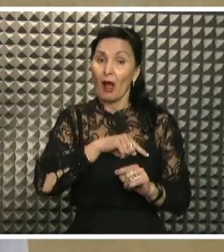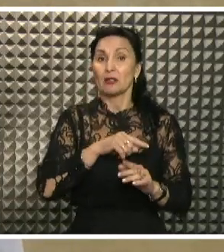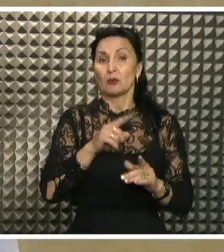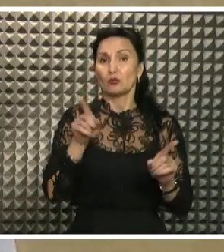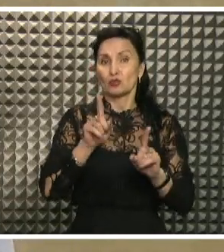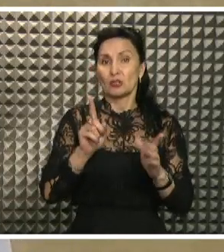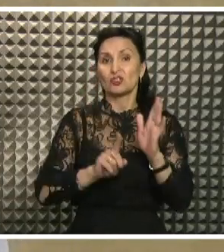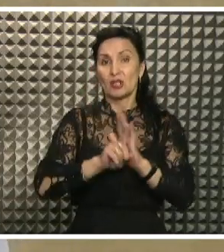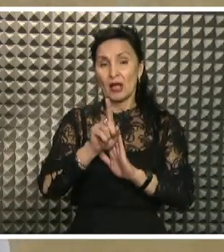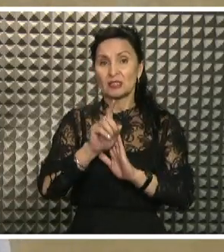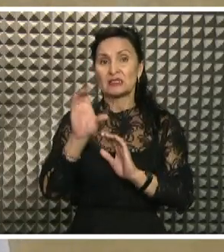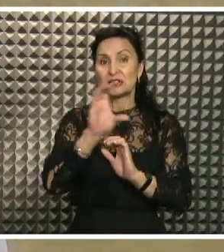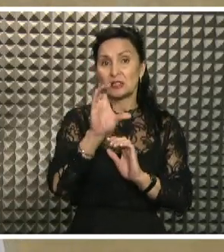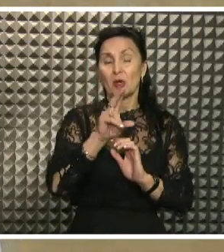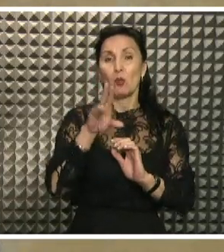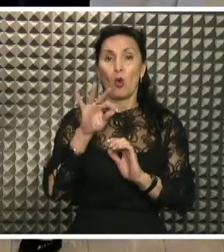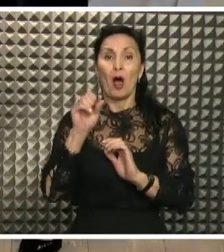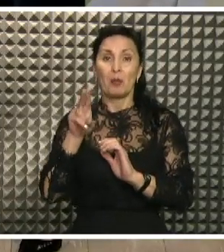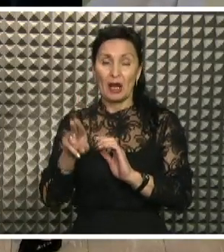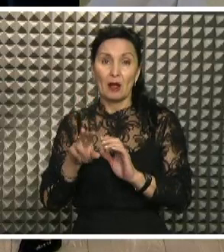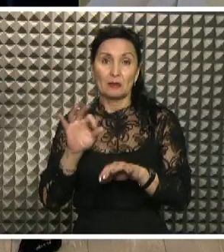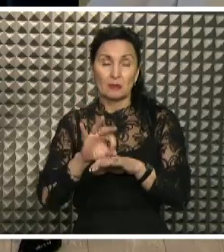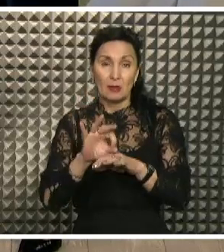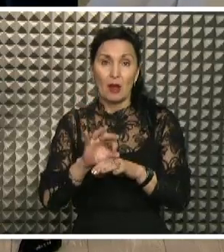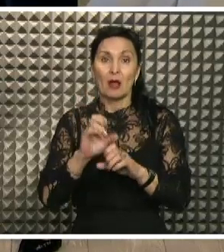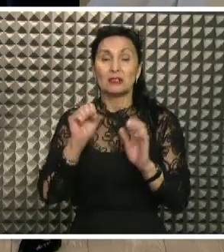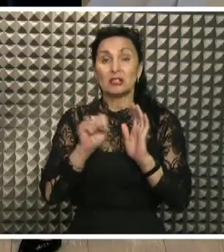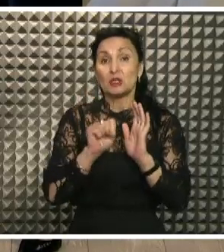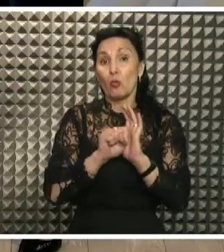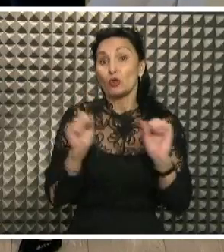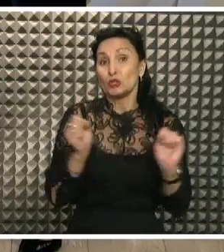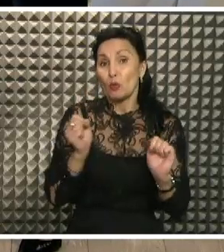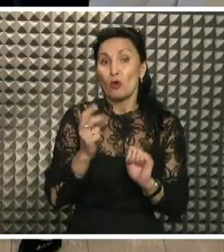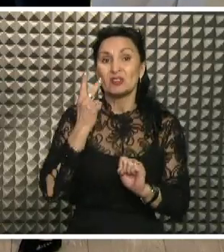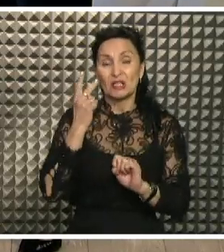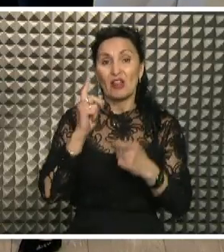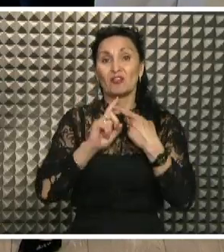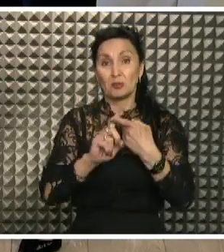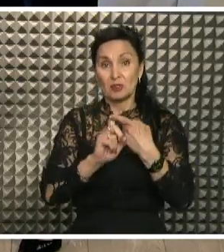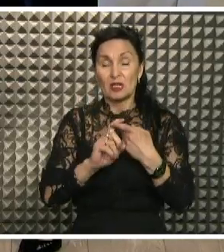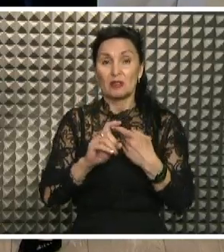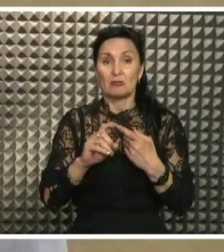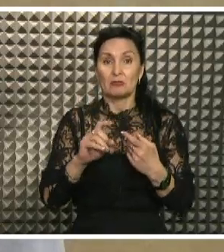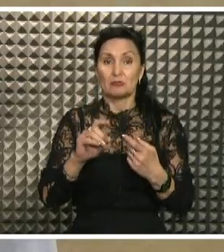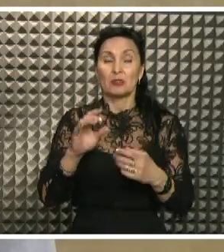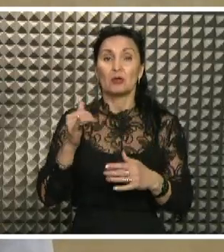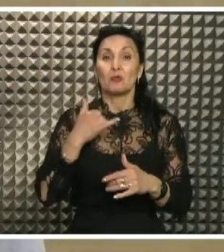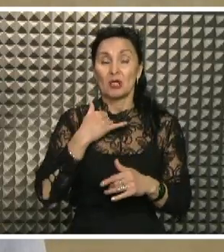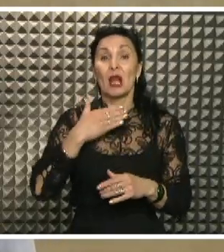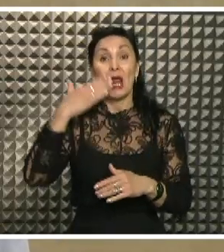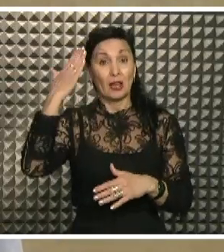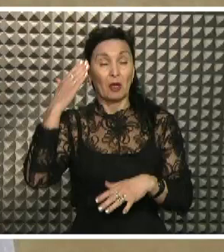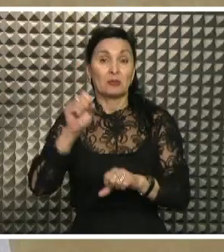максимальные вспышки приходятся с сентября по апрель. Зимой, как правило, всегда респираторные инфекции более активны. Летом у нас с вами